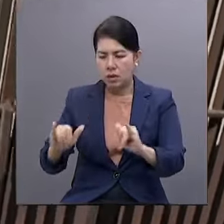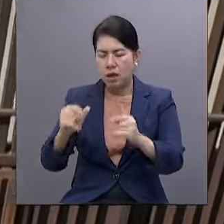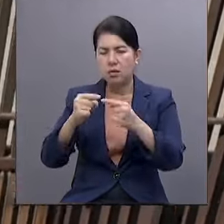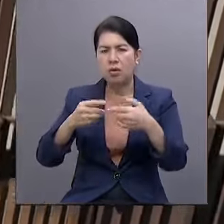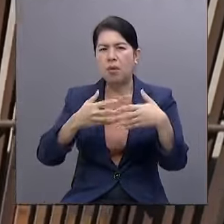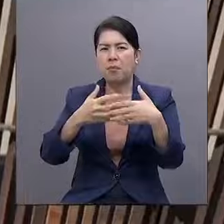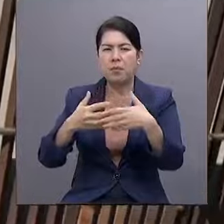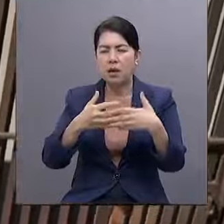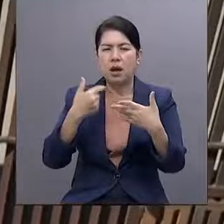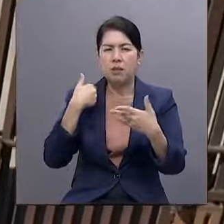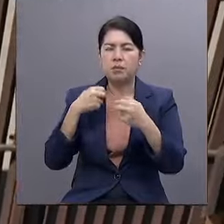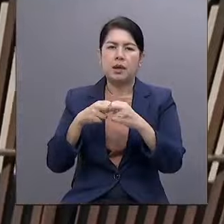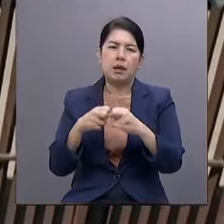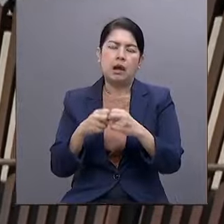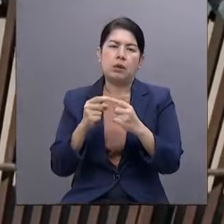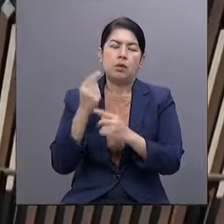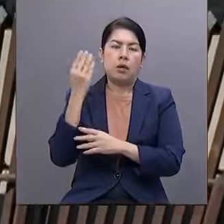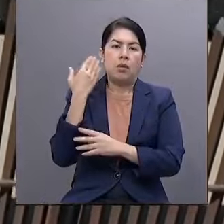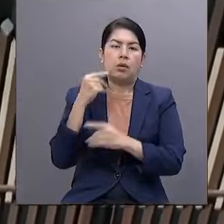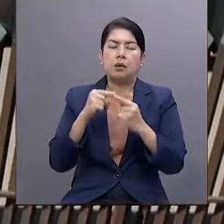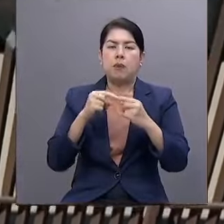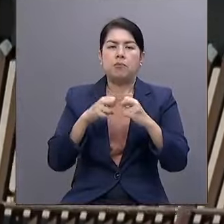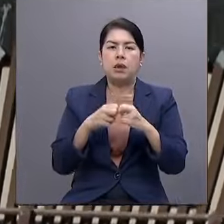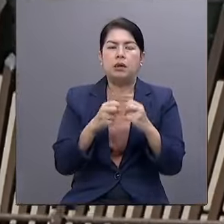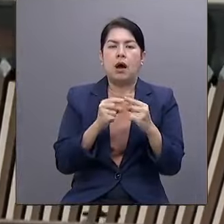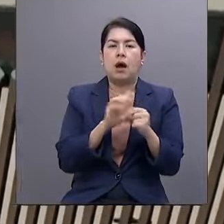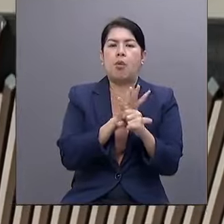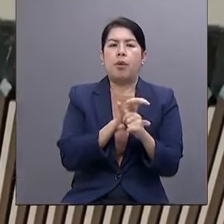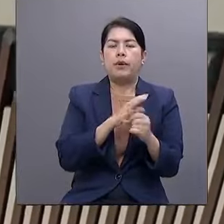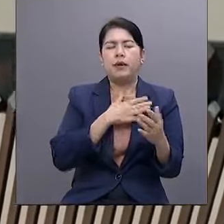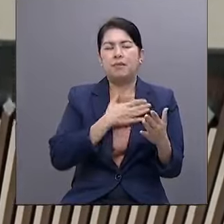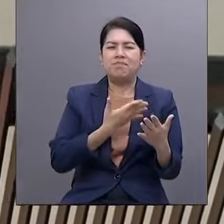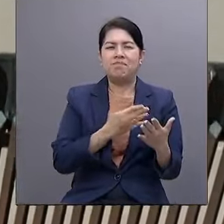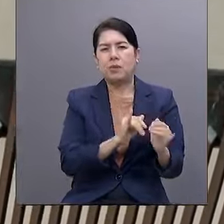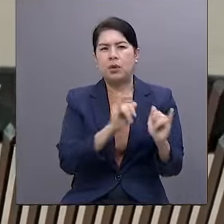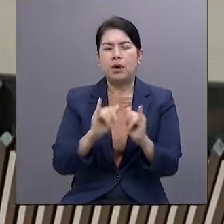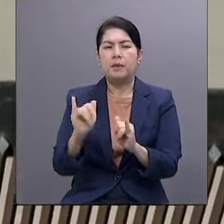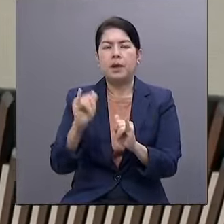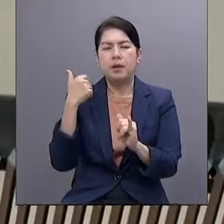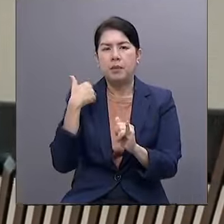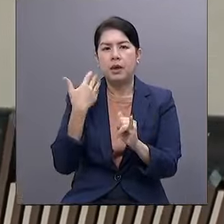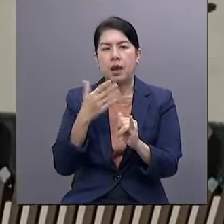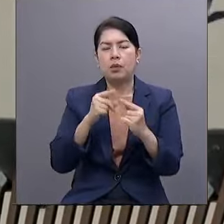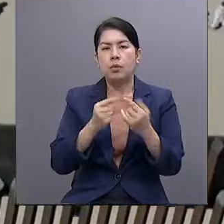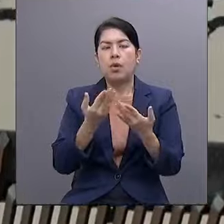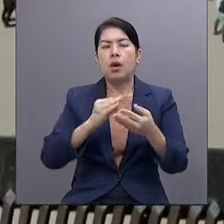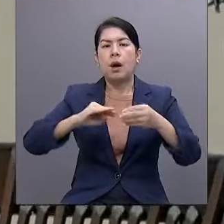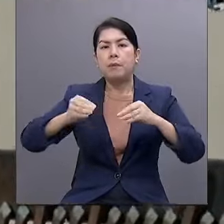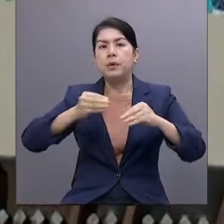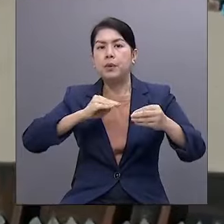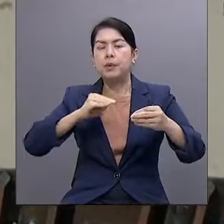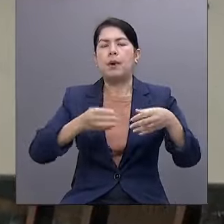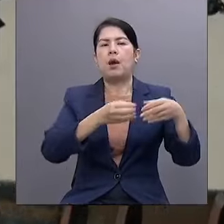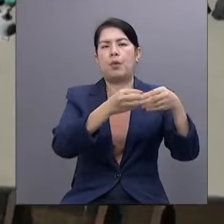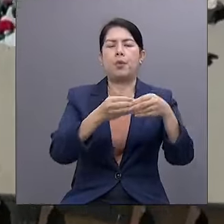งวิกฤตโควิด-19 ทำให้เมื่อมีการผ่อนคลายมาตรการป้องกันในช่วงต้นปี2021ผู้อพยพจากละตินอเมริกาก็เลย